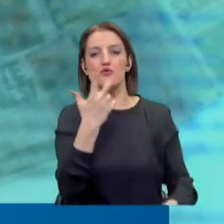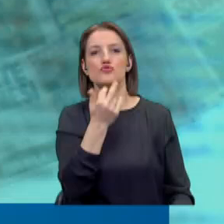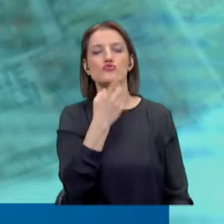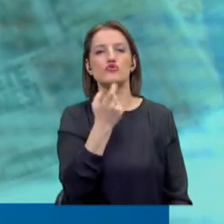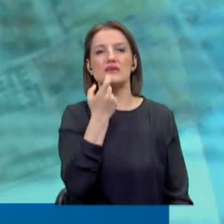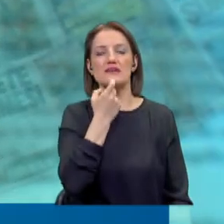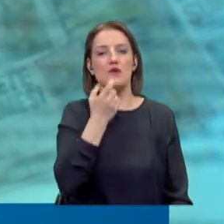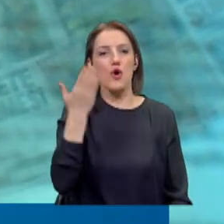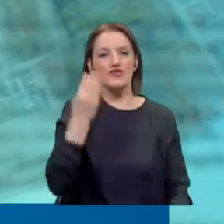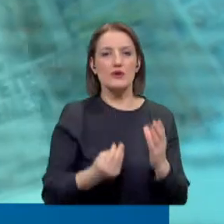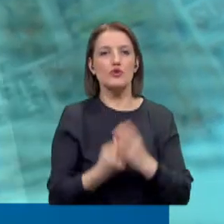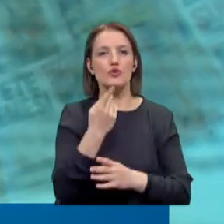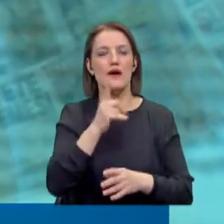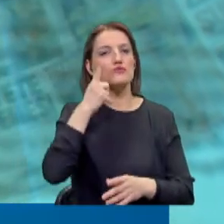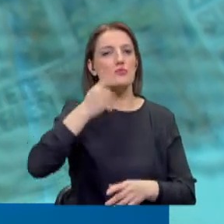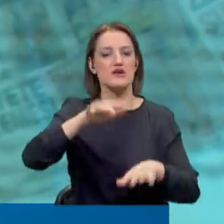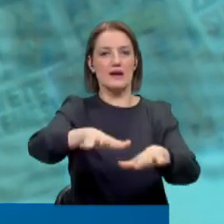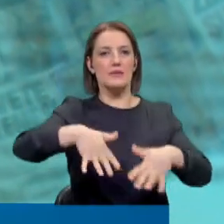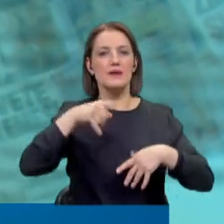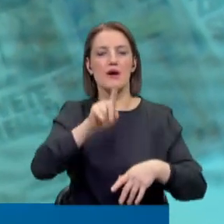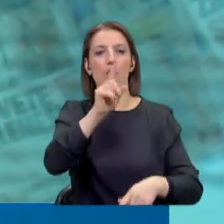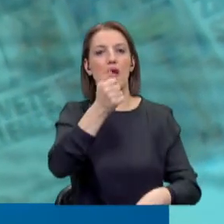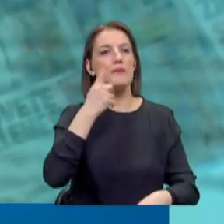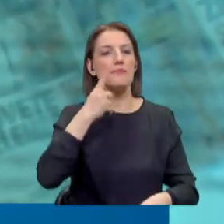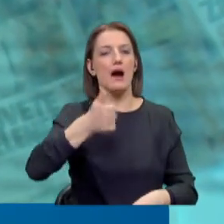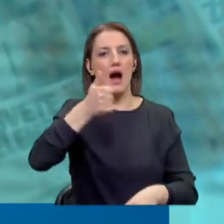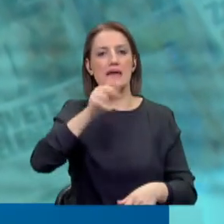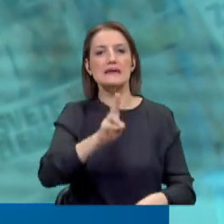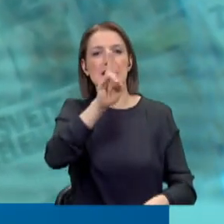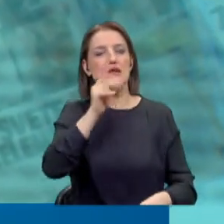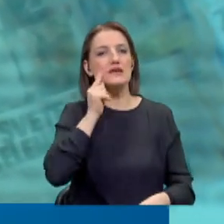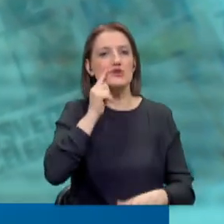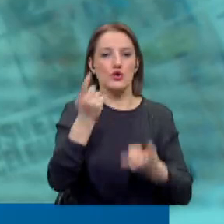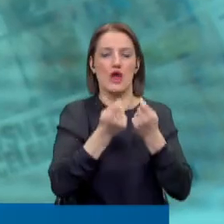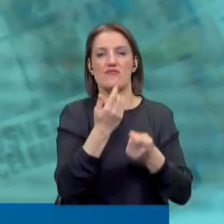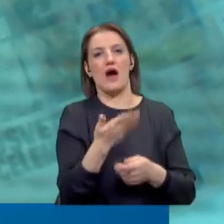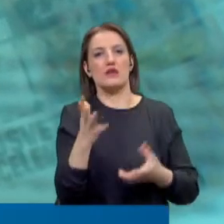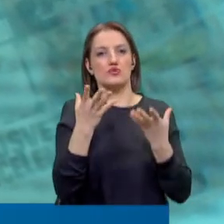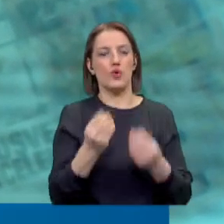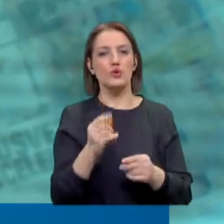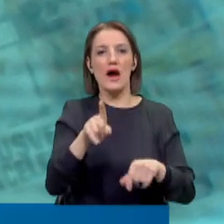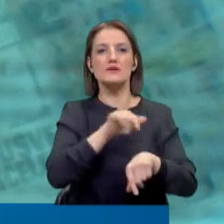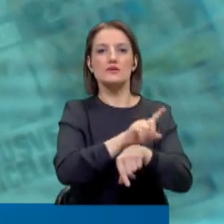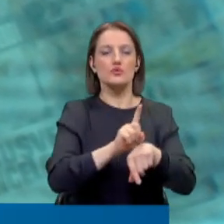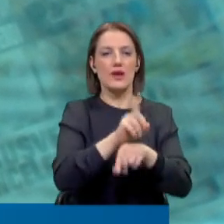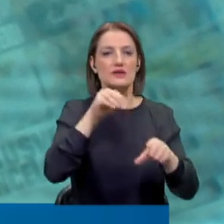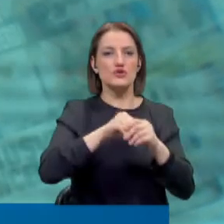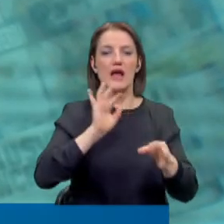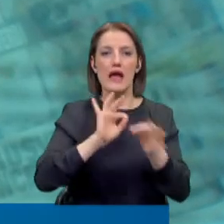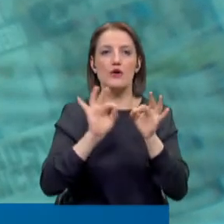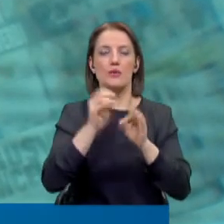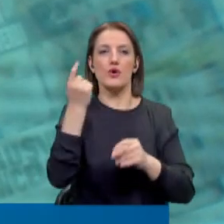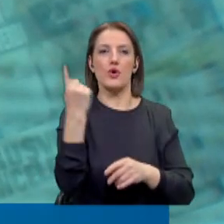Cumhurbaşkanı kabinesindeki 16 bakandan 7'si görevlerinden ayrılmış oldu Aynı süreçte ekonomi